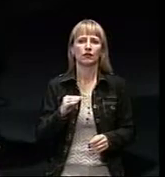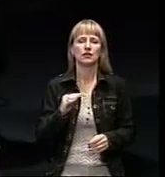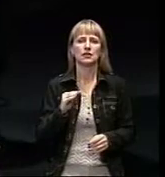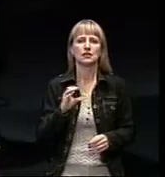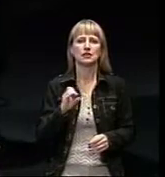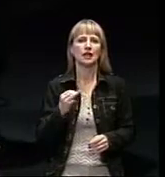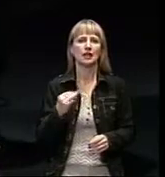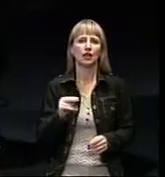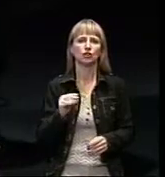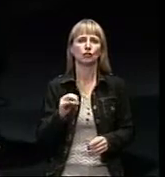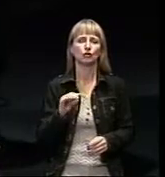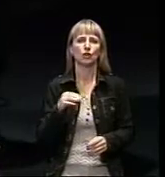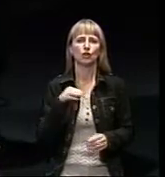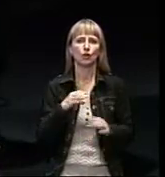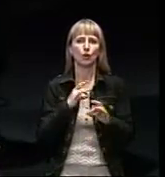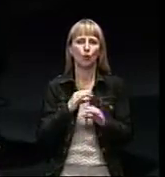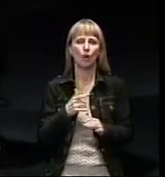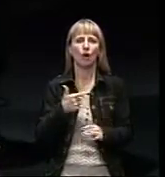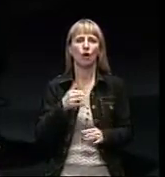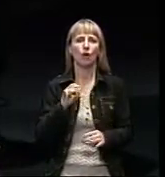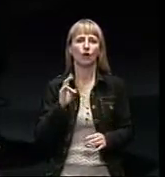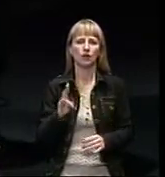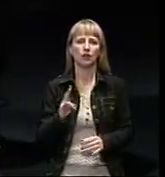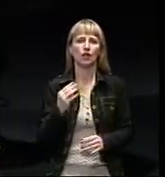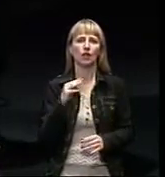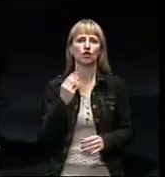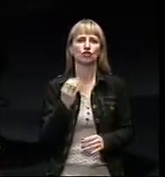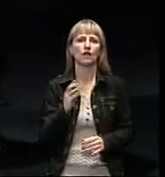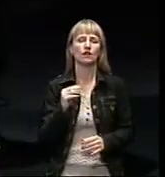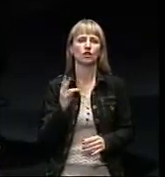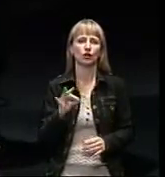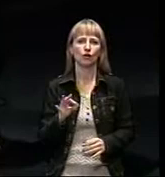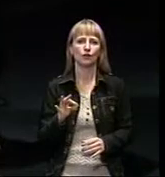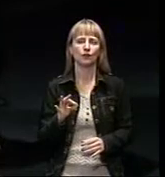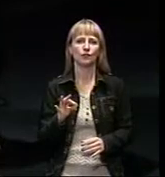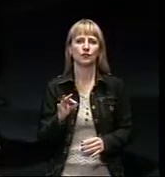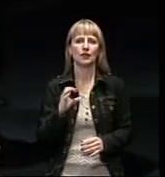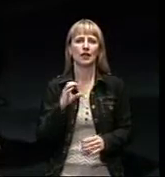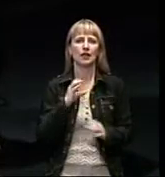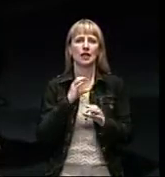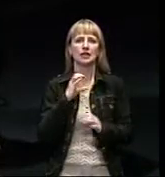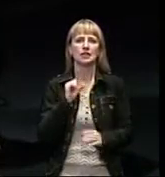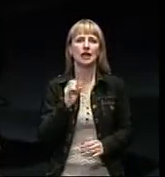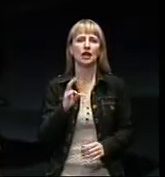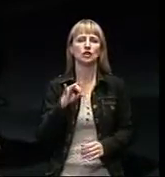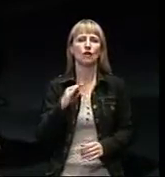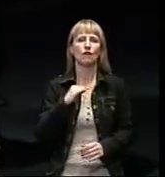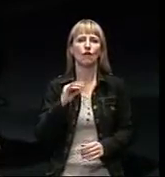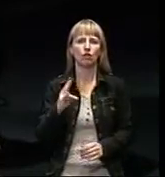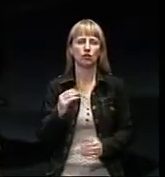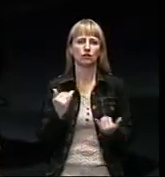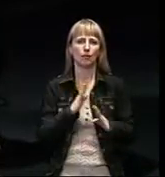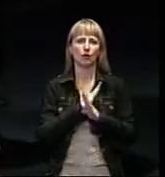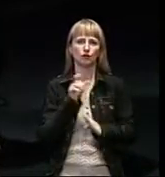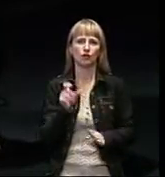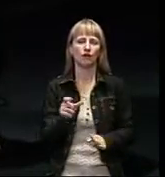Сергей Чеблыкин – труба, флюгельгорн. Сергей Шевченко – саксофон, уже ныне покойный человек, известный